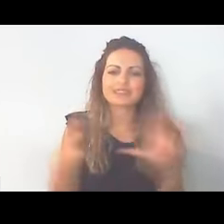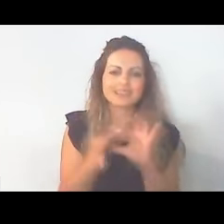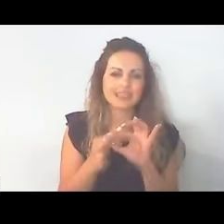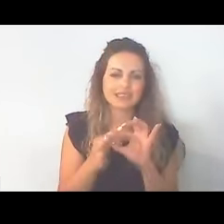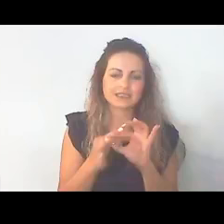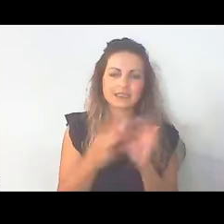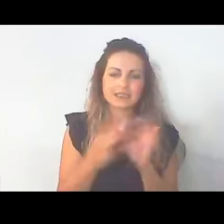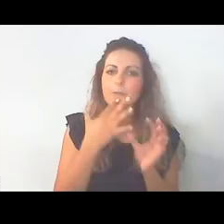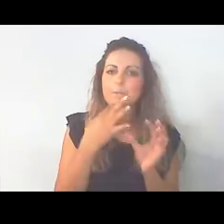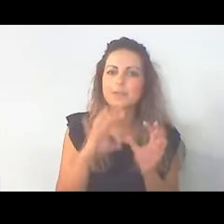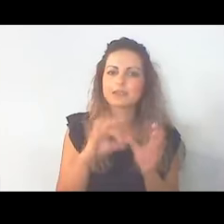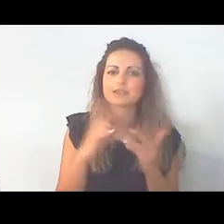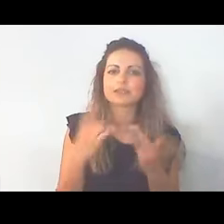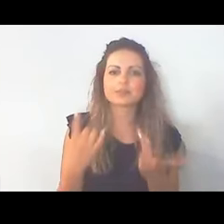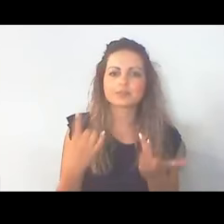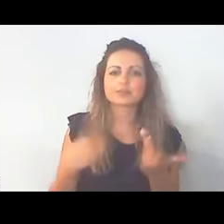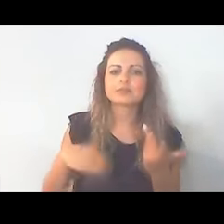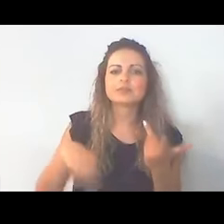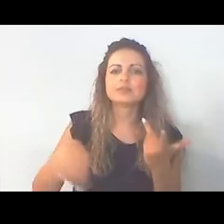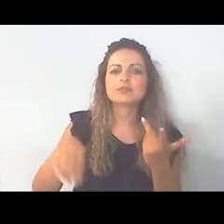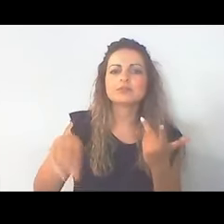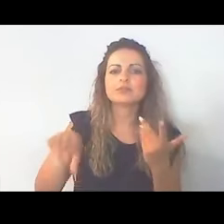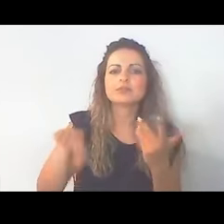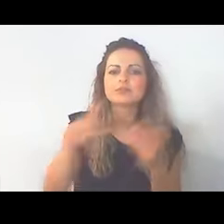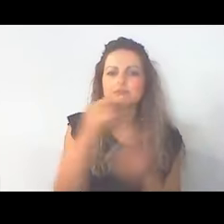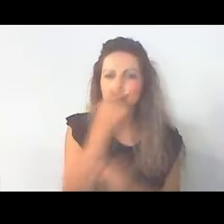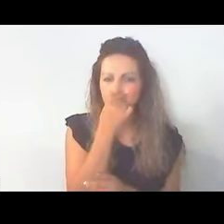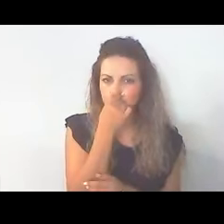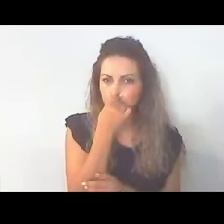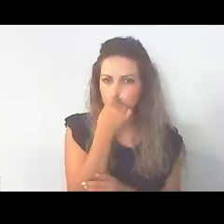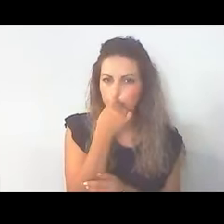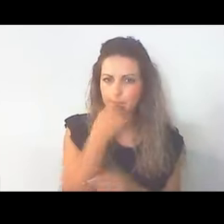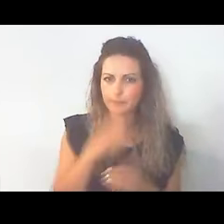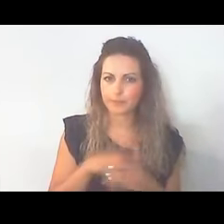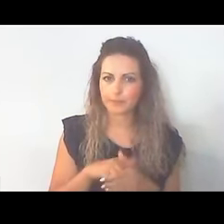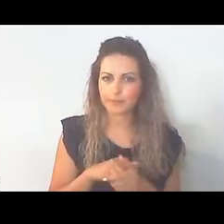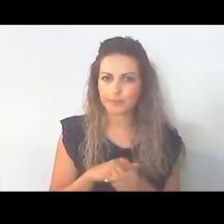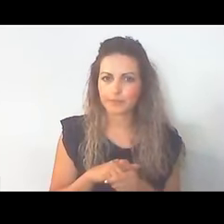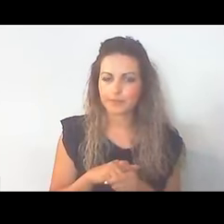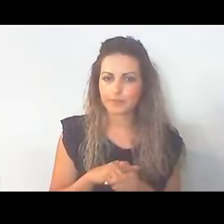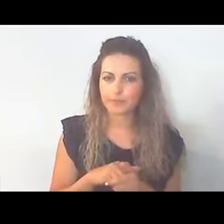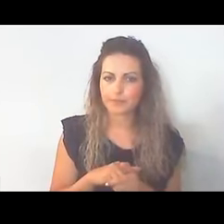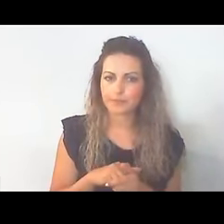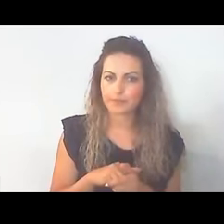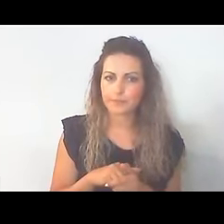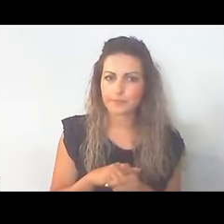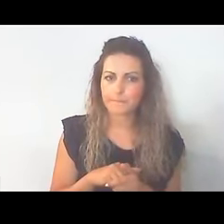τις αρχές, όπως δεν αφορά και καμία λογική ημίμετρων ή